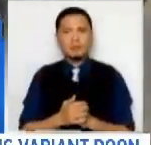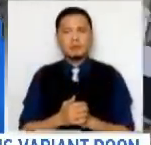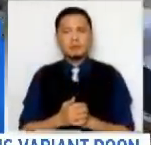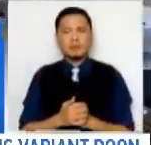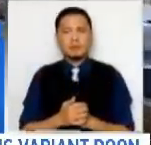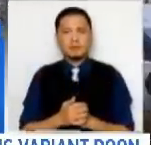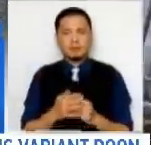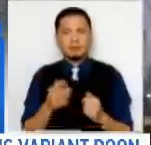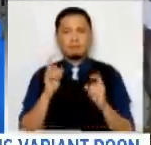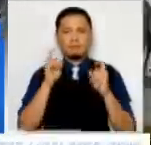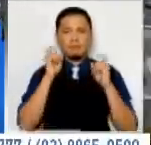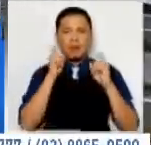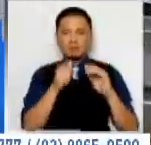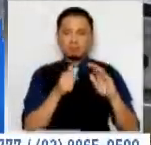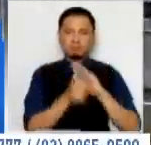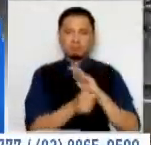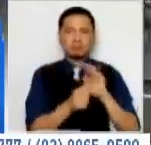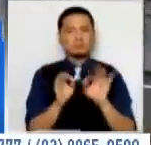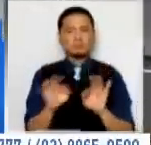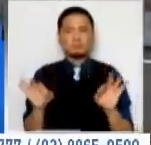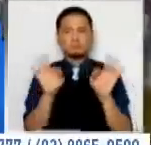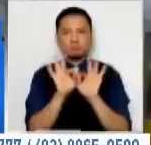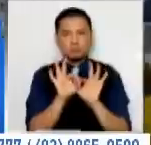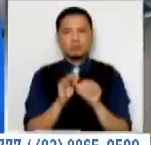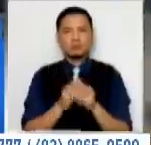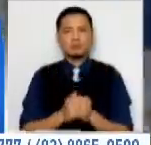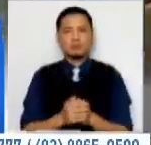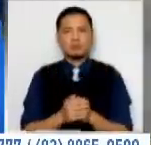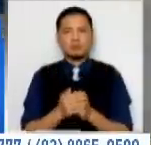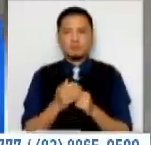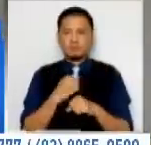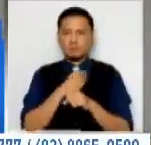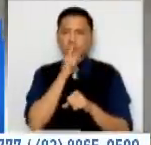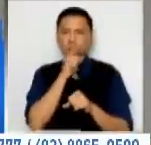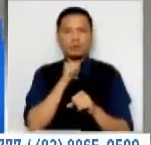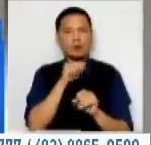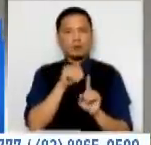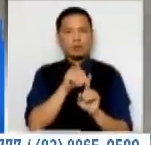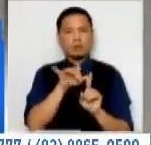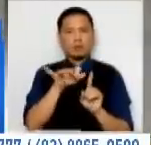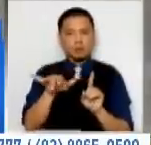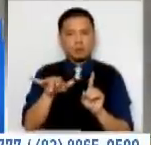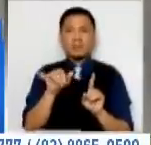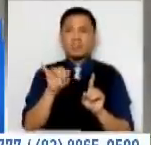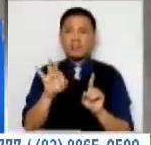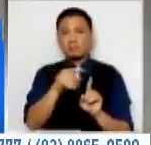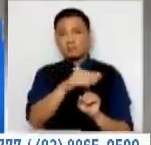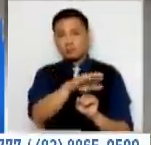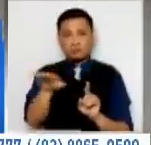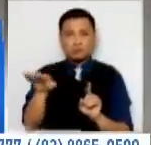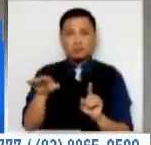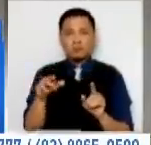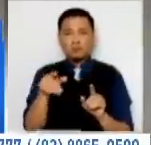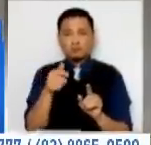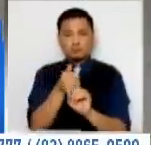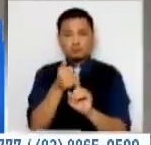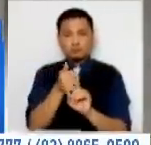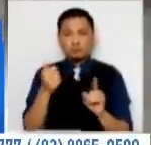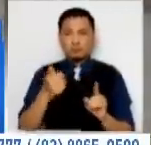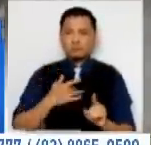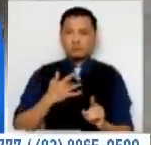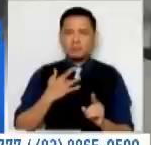So nagpapaalala po tayo sa ating mga kababayan maya at maya, kapag nakaranas na ng sintomas, mag-isolate na po so that we can